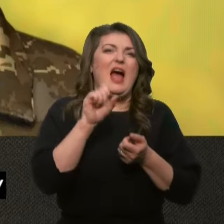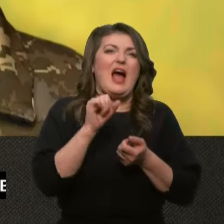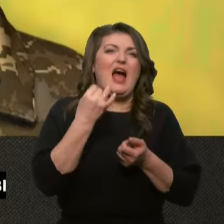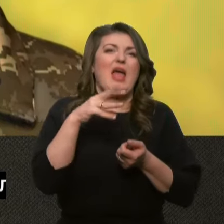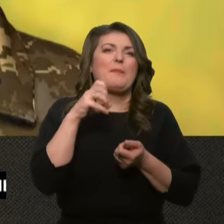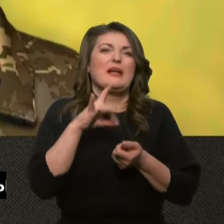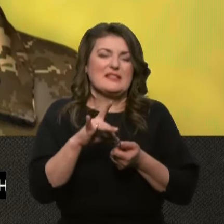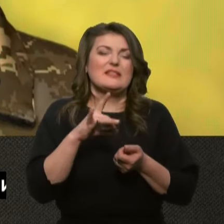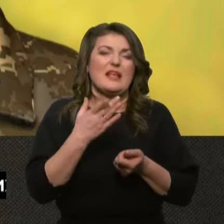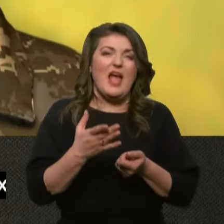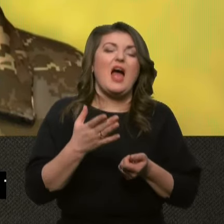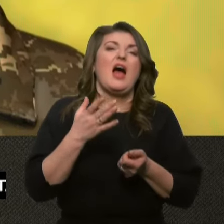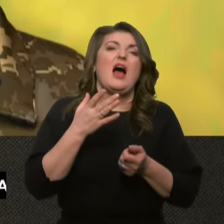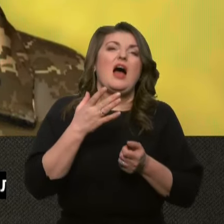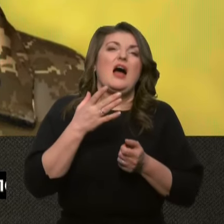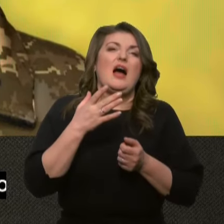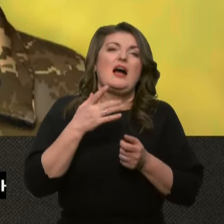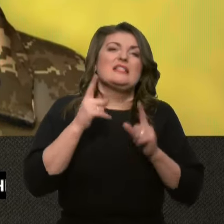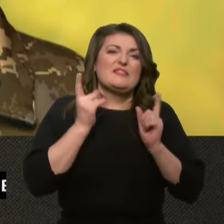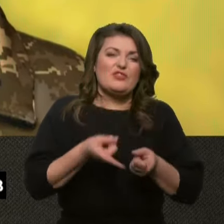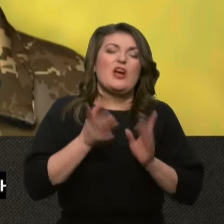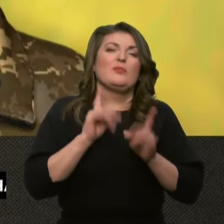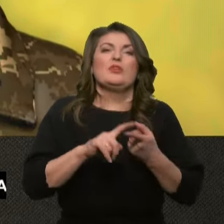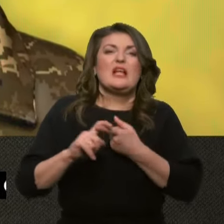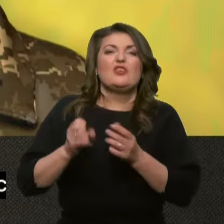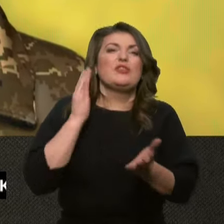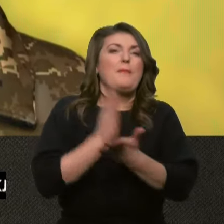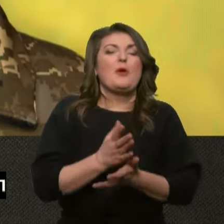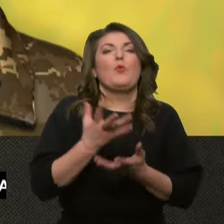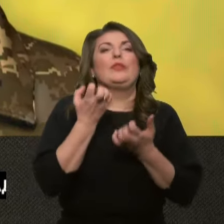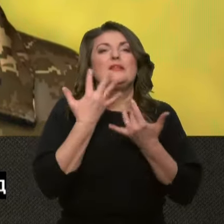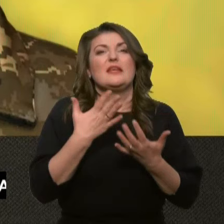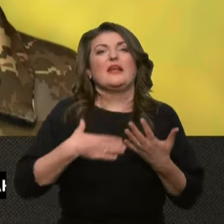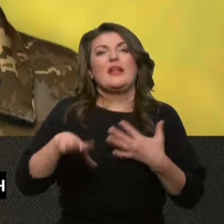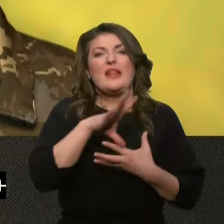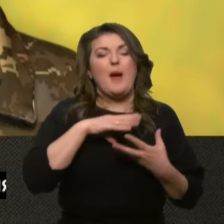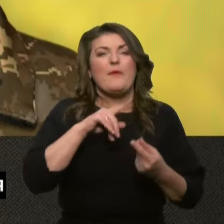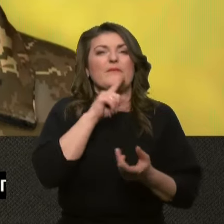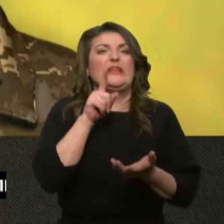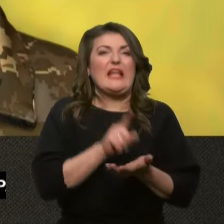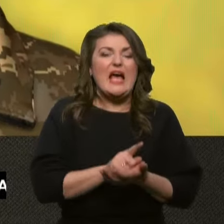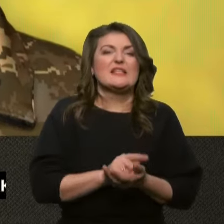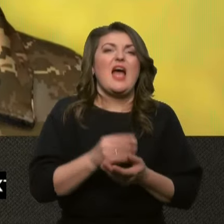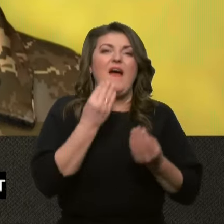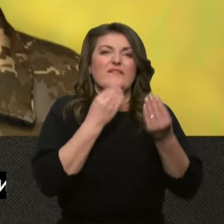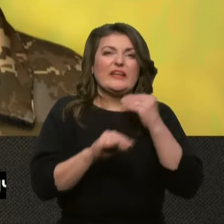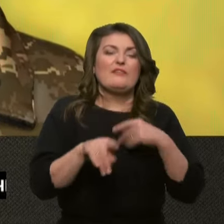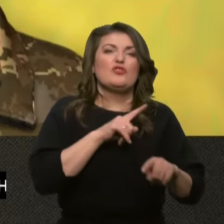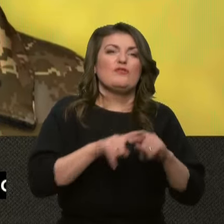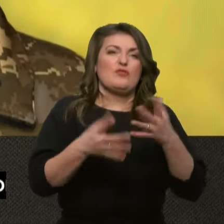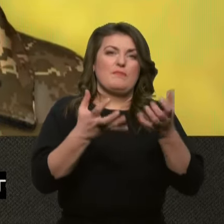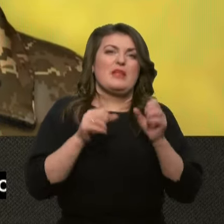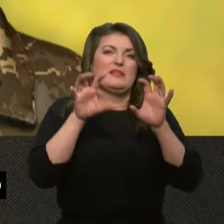«Хаймарси». Звичайно, що буде залежати напряму від того, наскільки нам вдасться ефективно і швидко